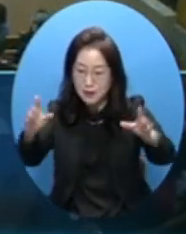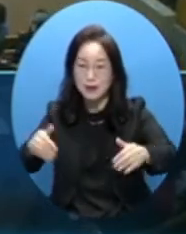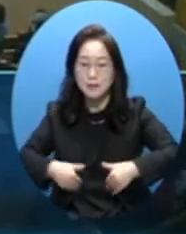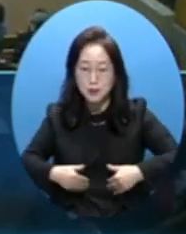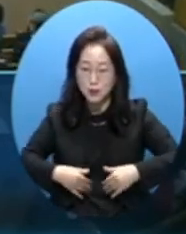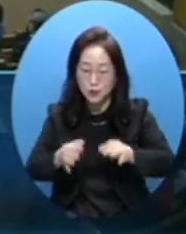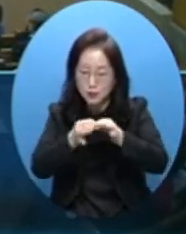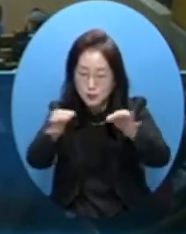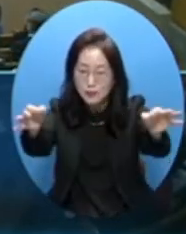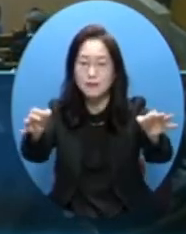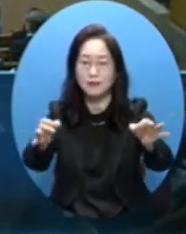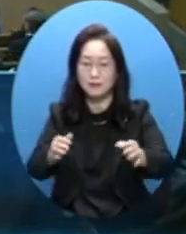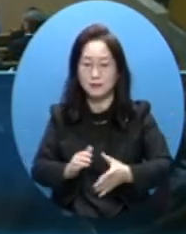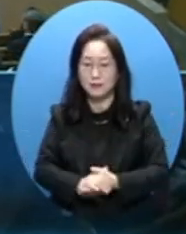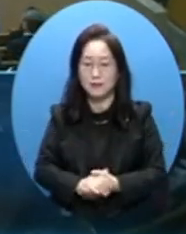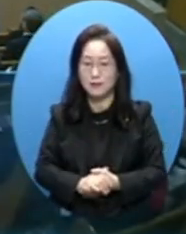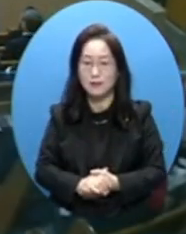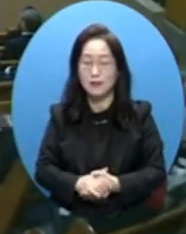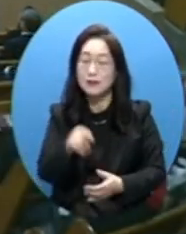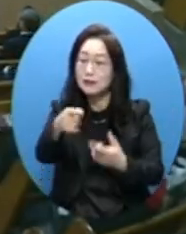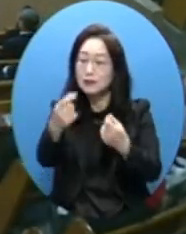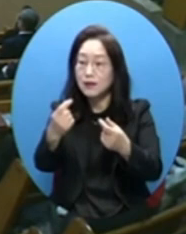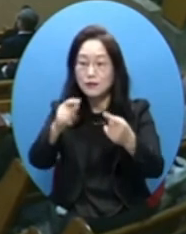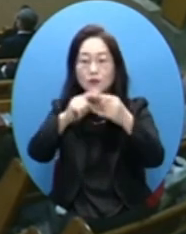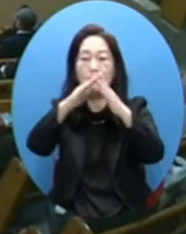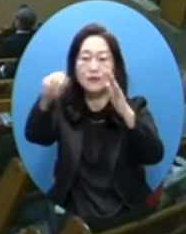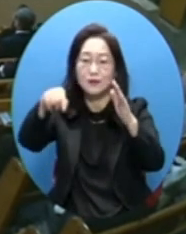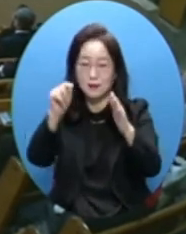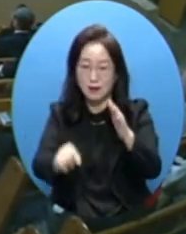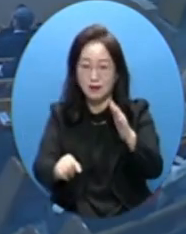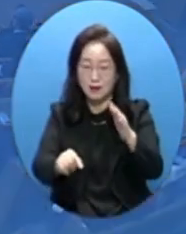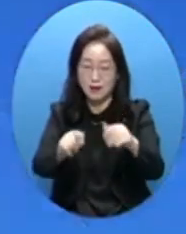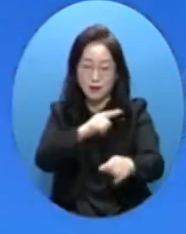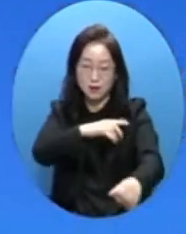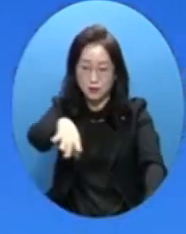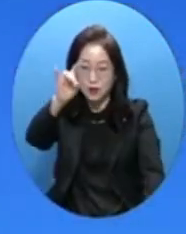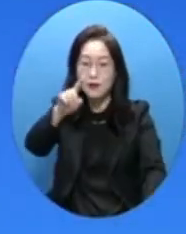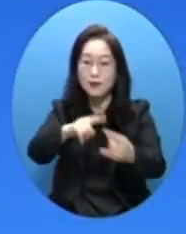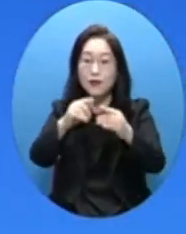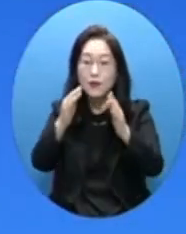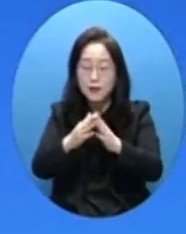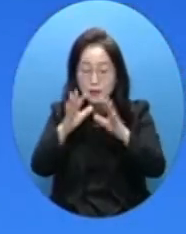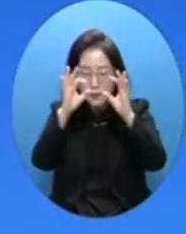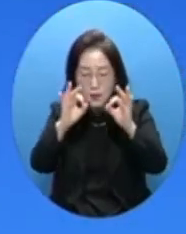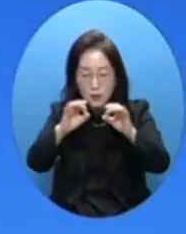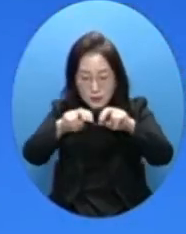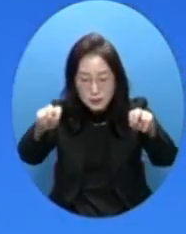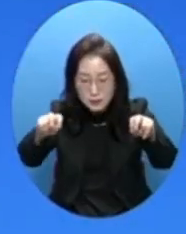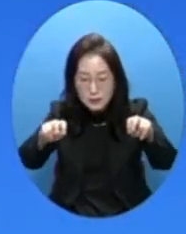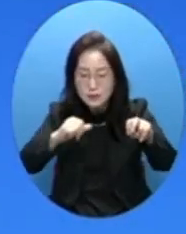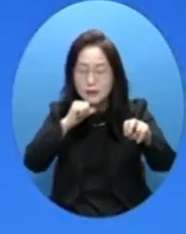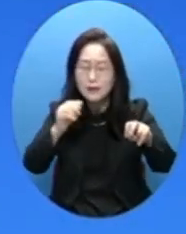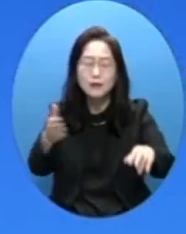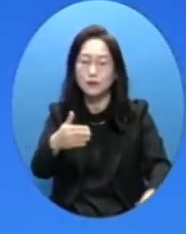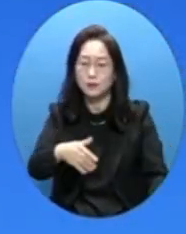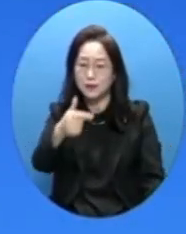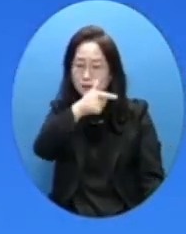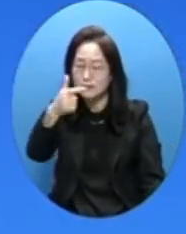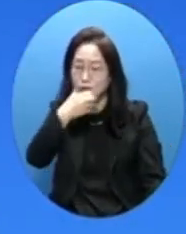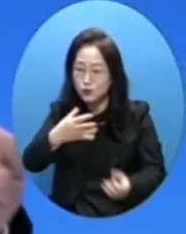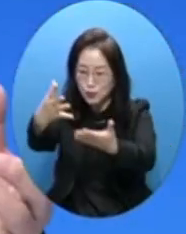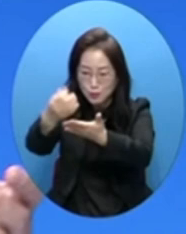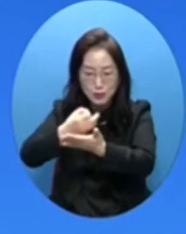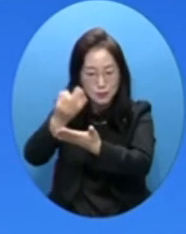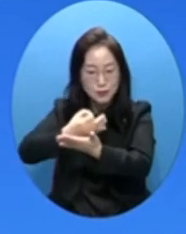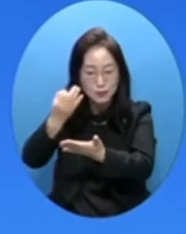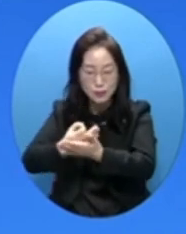줍니다. 이처럼 교회 안에 초대교회에서는 가난한 자가 없었습니다. 하나님의 큰 축복을 받아서 그들은 아낌없이